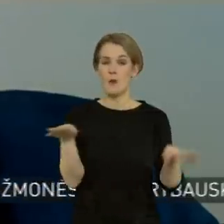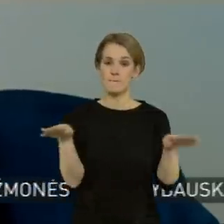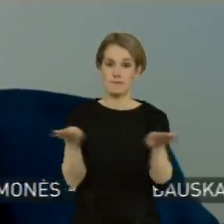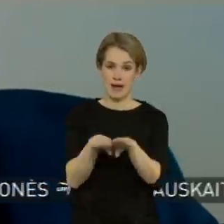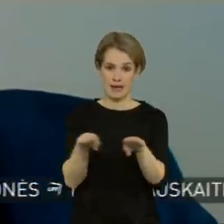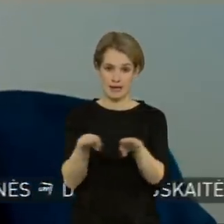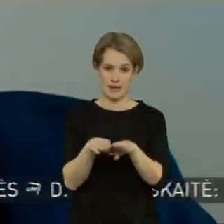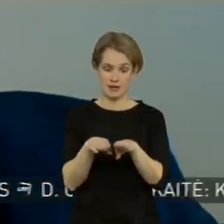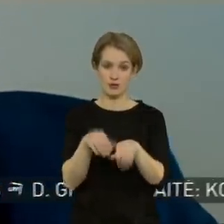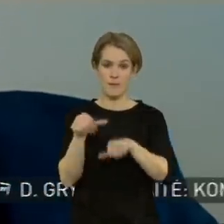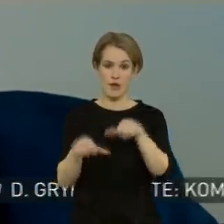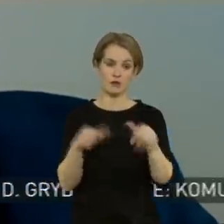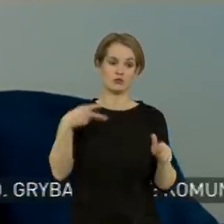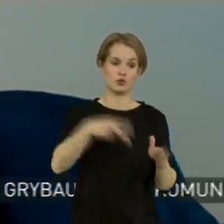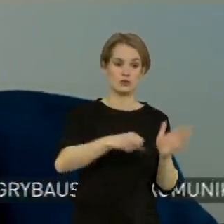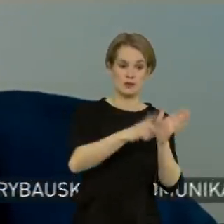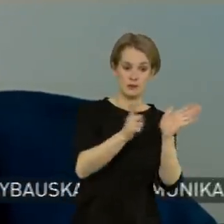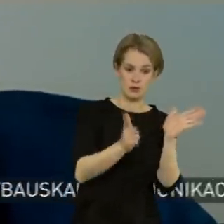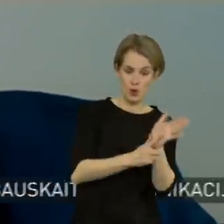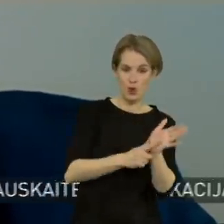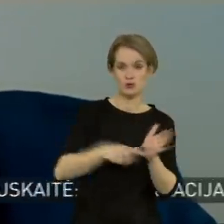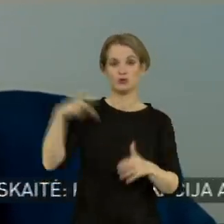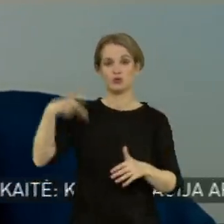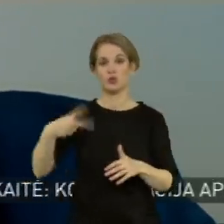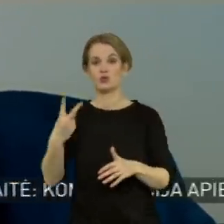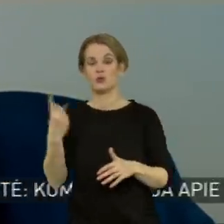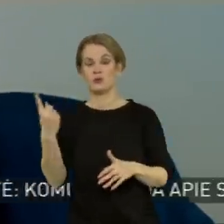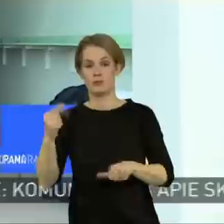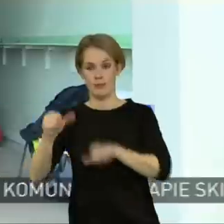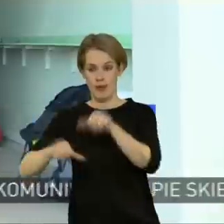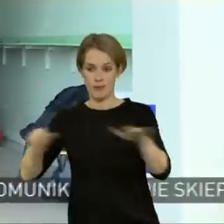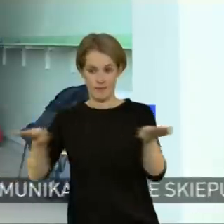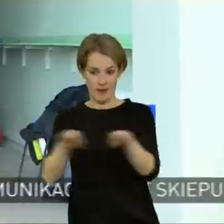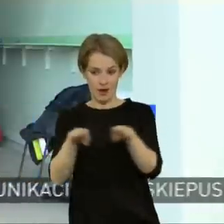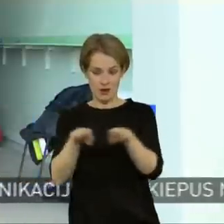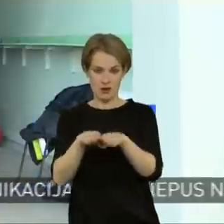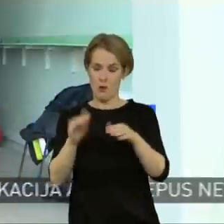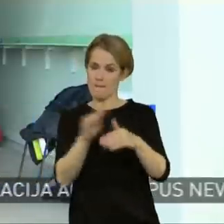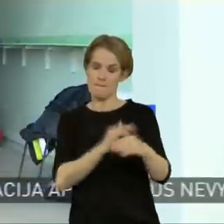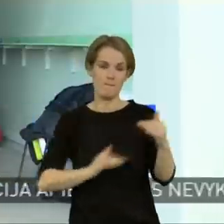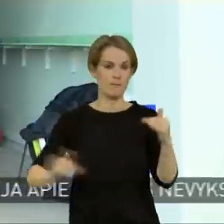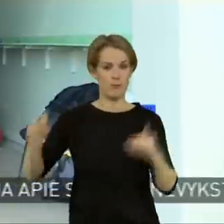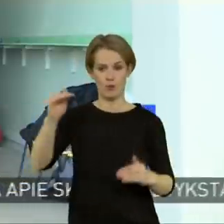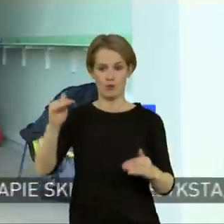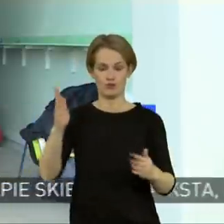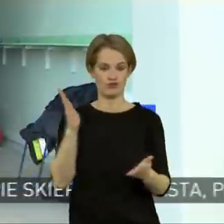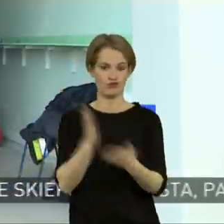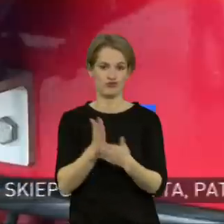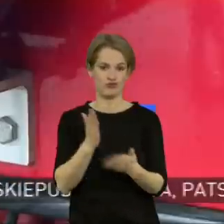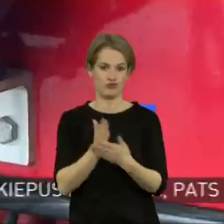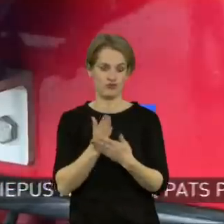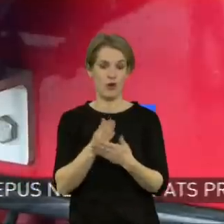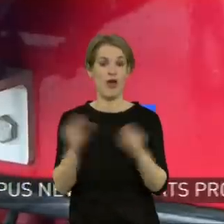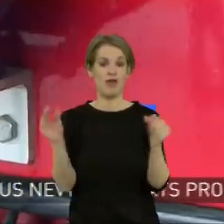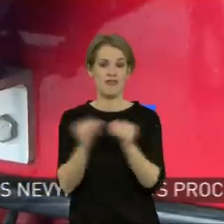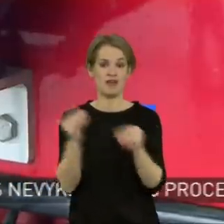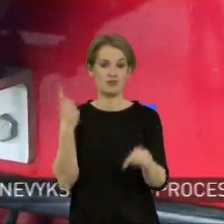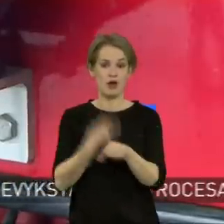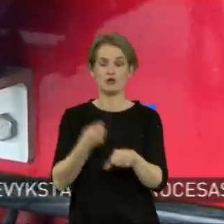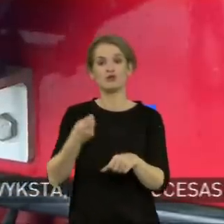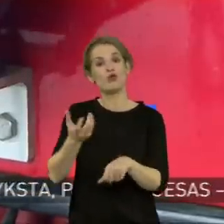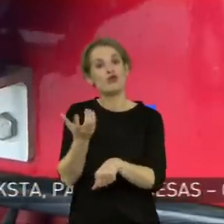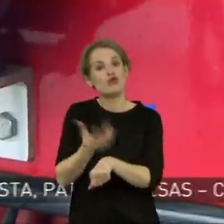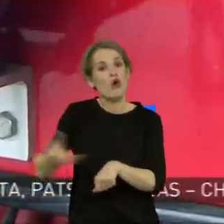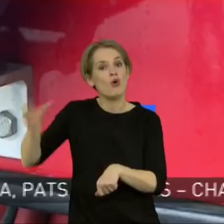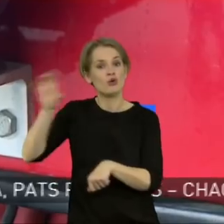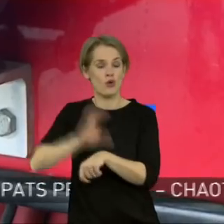17 metus ir 21 metus tikrai yra labai ženklus. Tai yra apie 10 000 eurų daugiau. Ir kodėl galbūt